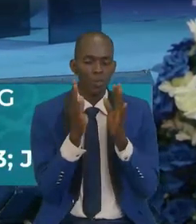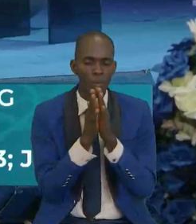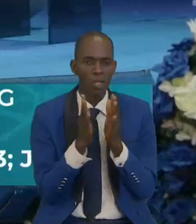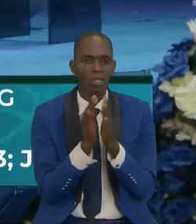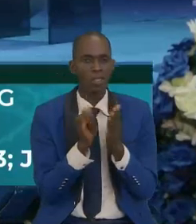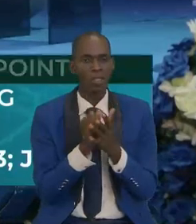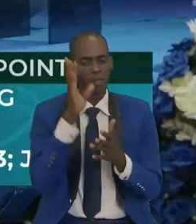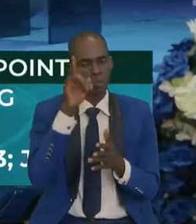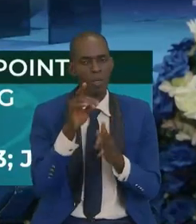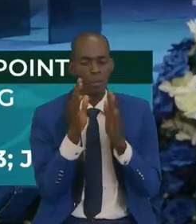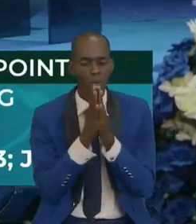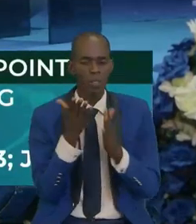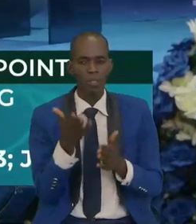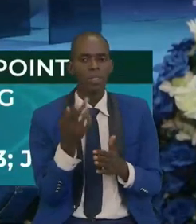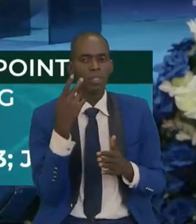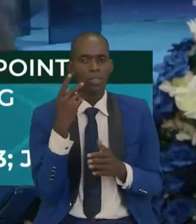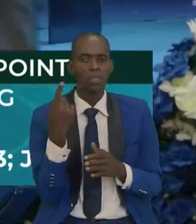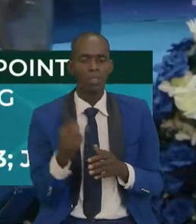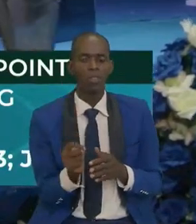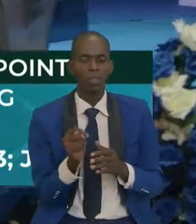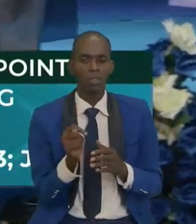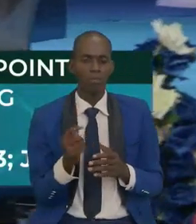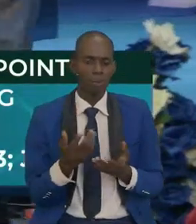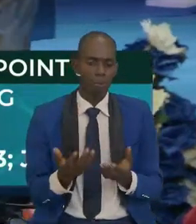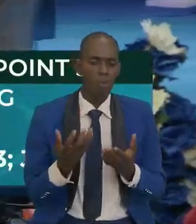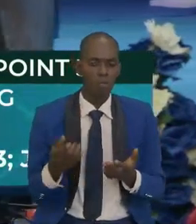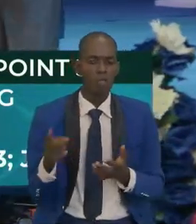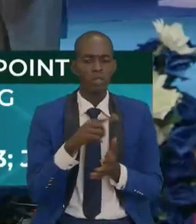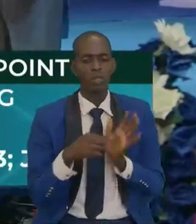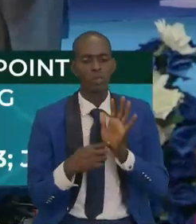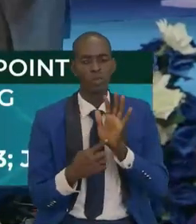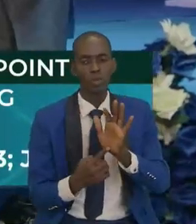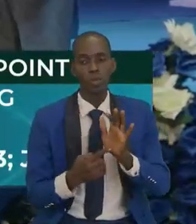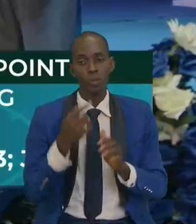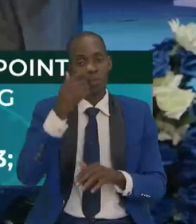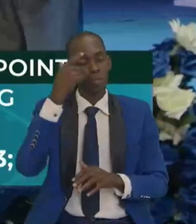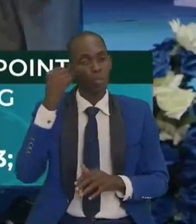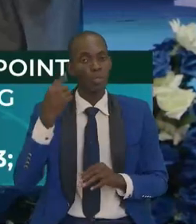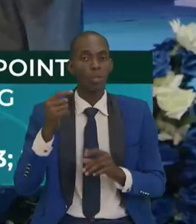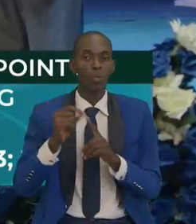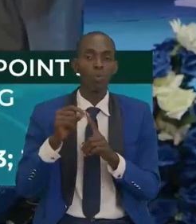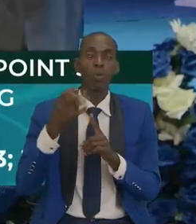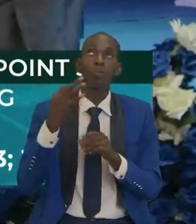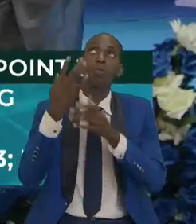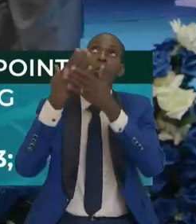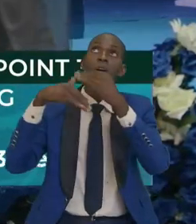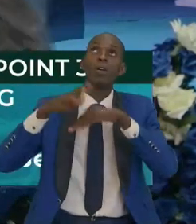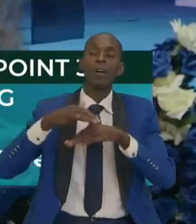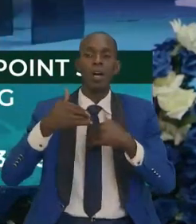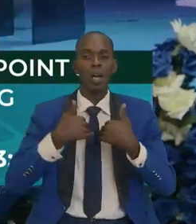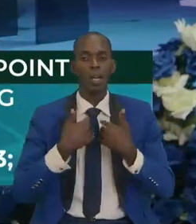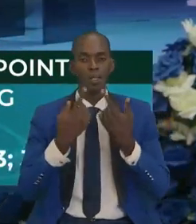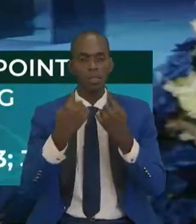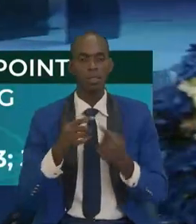Voici la prière qu'ils ont faite. Voici le désir qu'ils ont exprimé. Parce